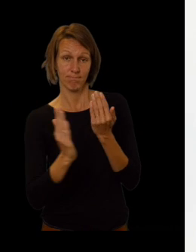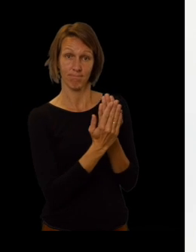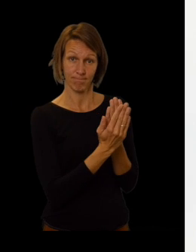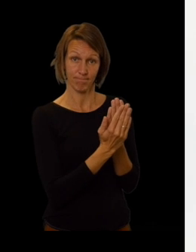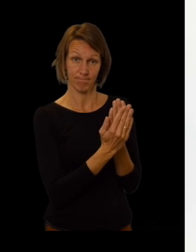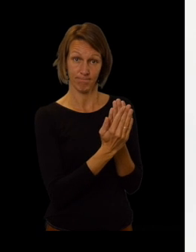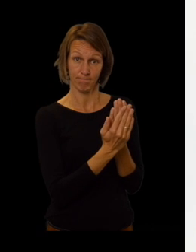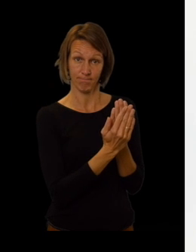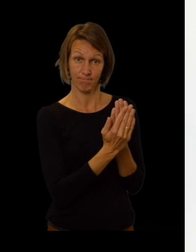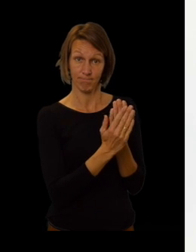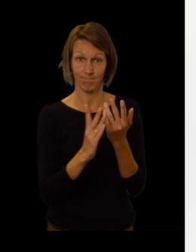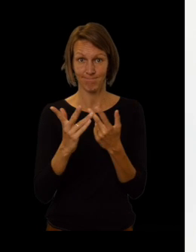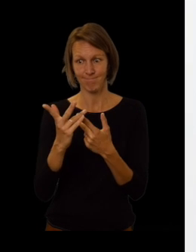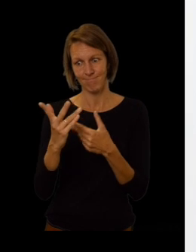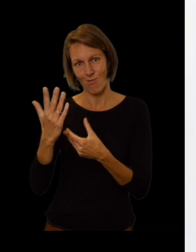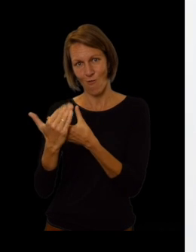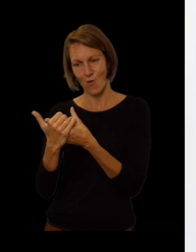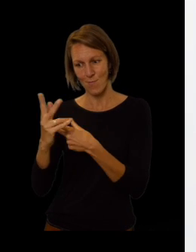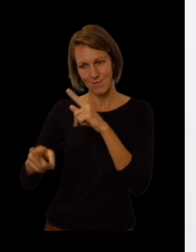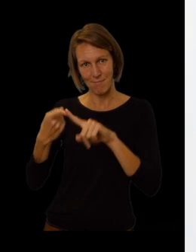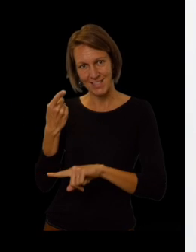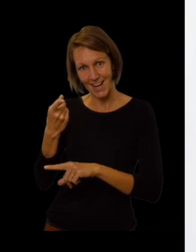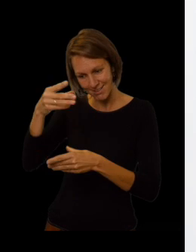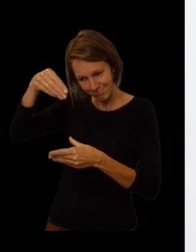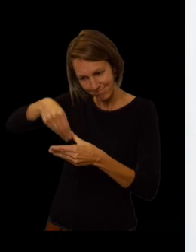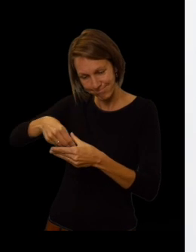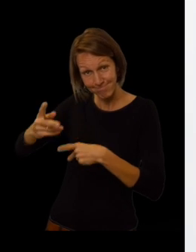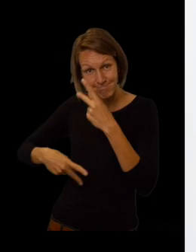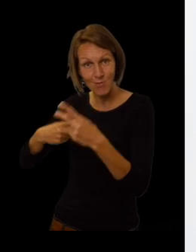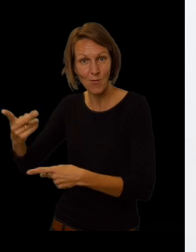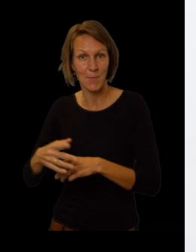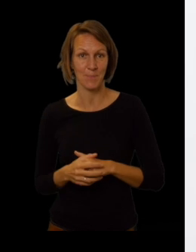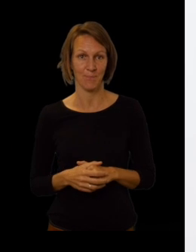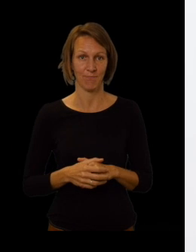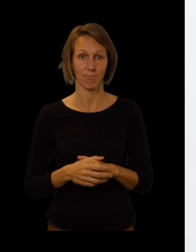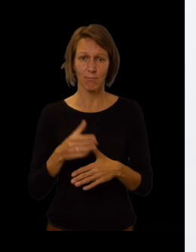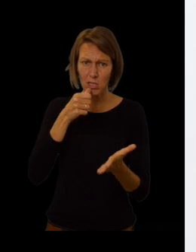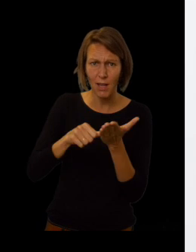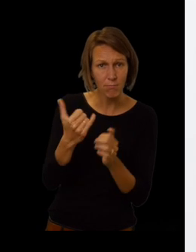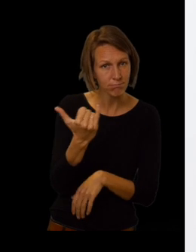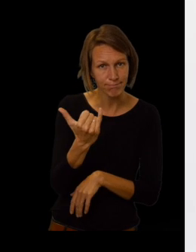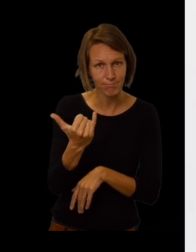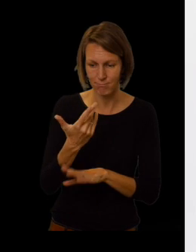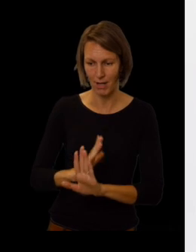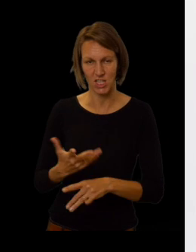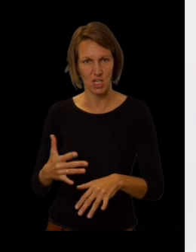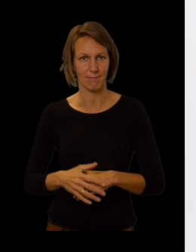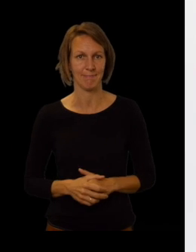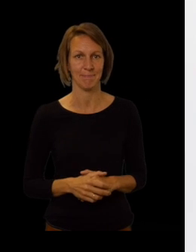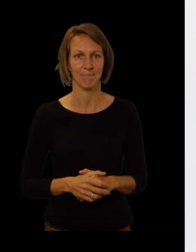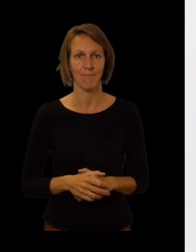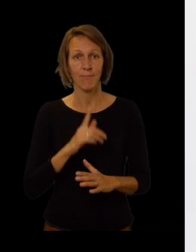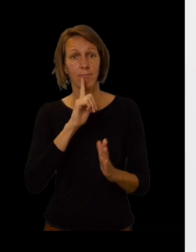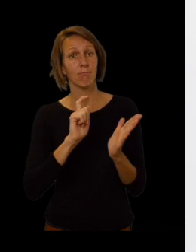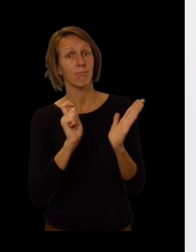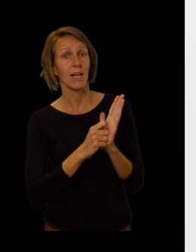complétée et vous glissez le tout dans l'enveloppe de retour. Pas besoin de timbre, c'est prêt pour l'envoi. Idéalement,